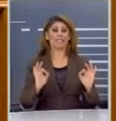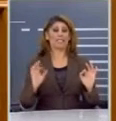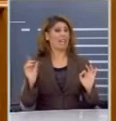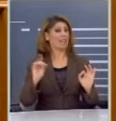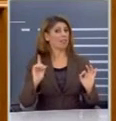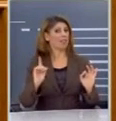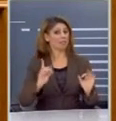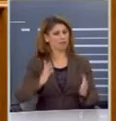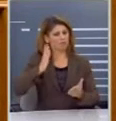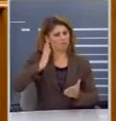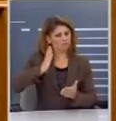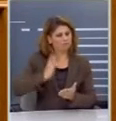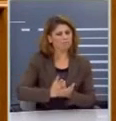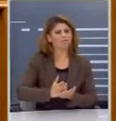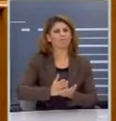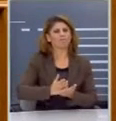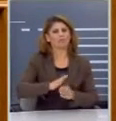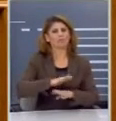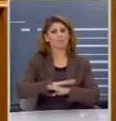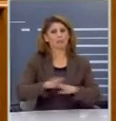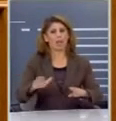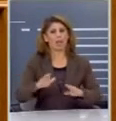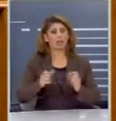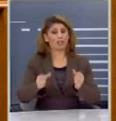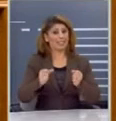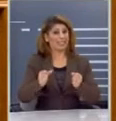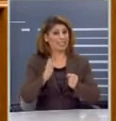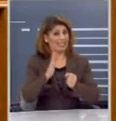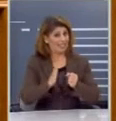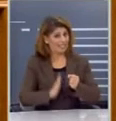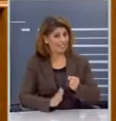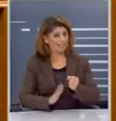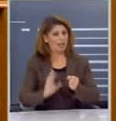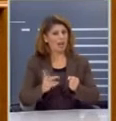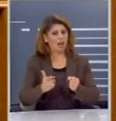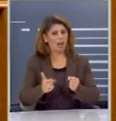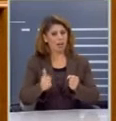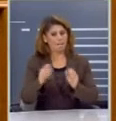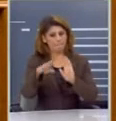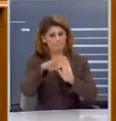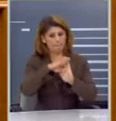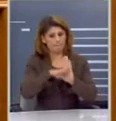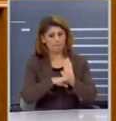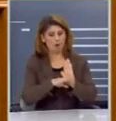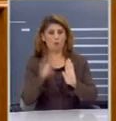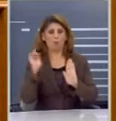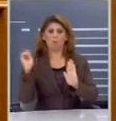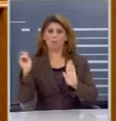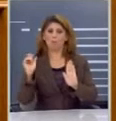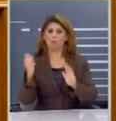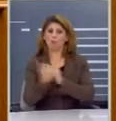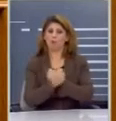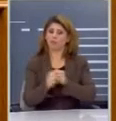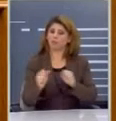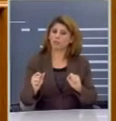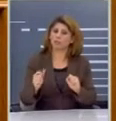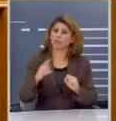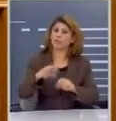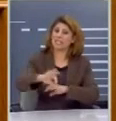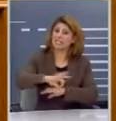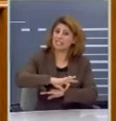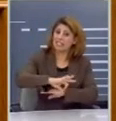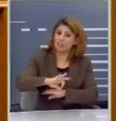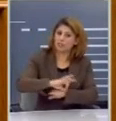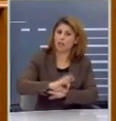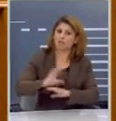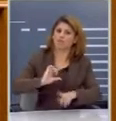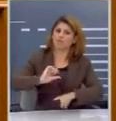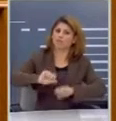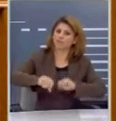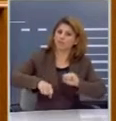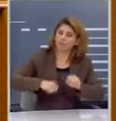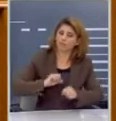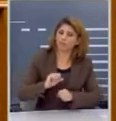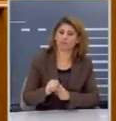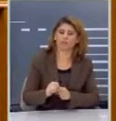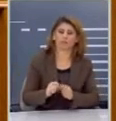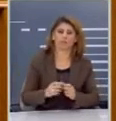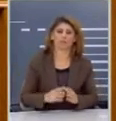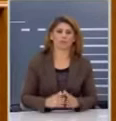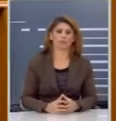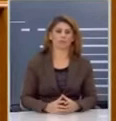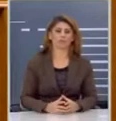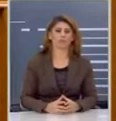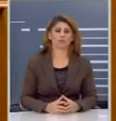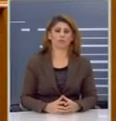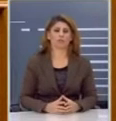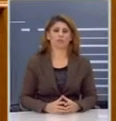οριστικό τέλος της κρίσης, αλλά θα μας επιτρέψει με όρους αυτονομίας, πολιτικής αυτονομίας, να σχεδιάσουμε τη δράση μας